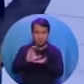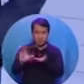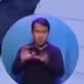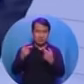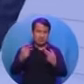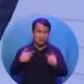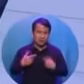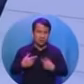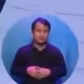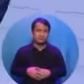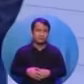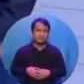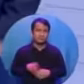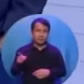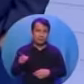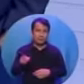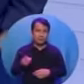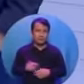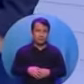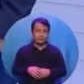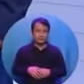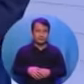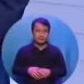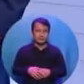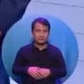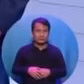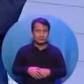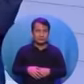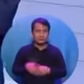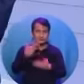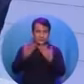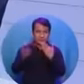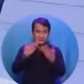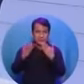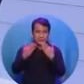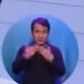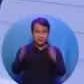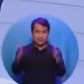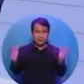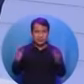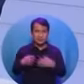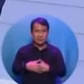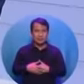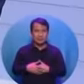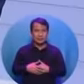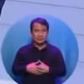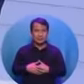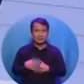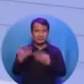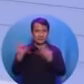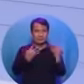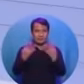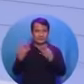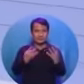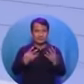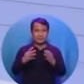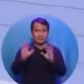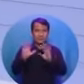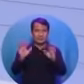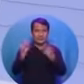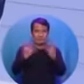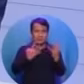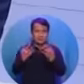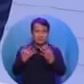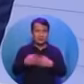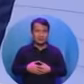na. Okay? Hindi po, masasasak na sarapin. Birthday mo kasi masama ko. Birthday mo, mister nyo. Happy birthday. Opo.